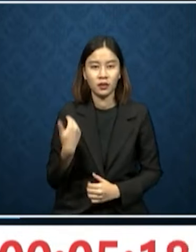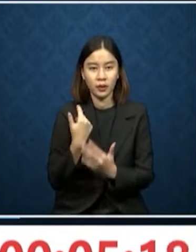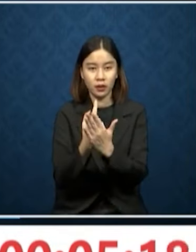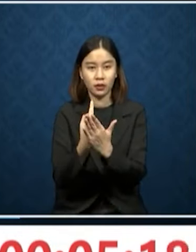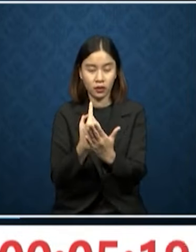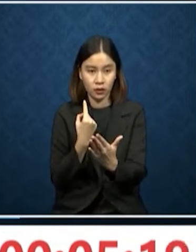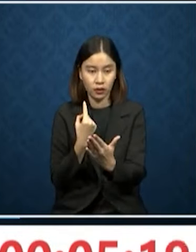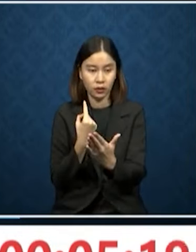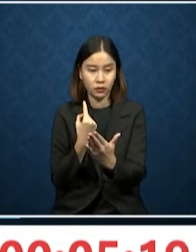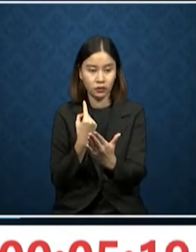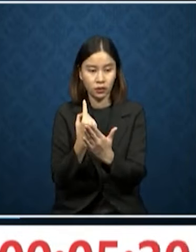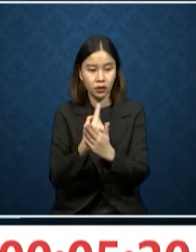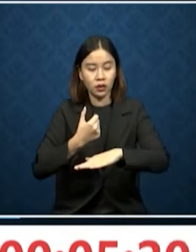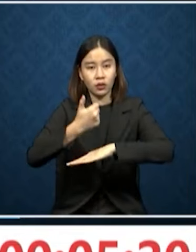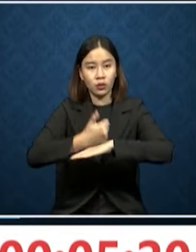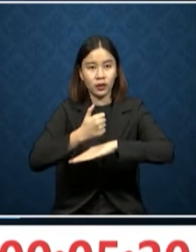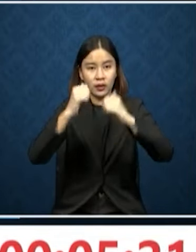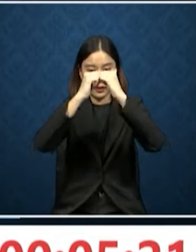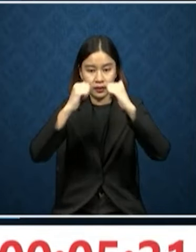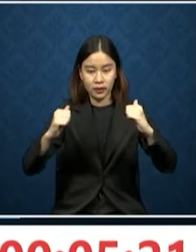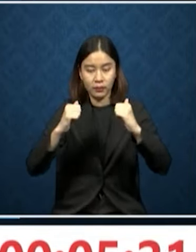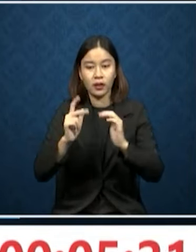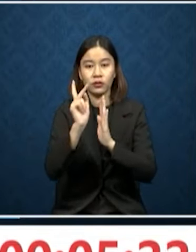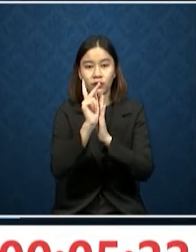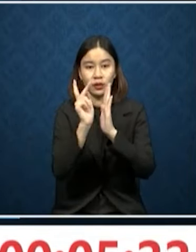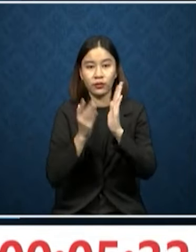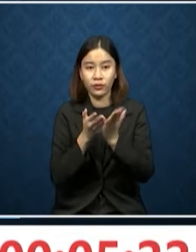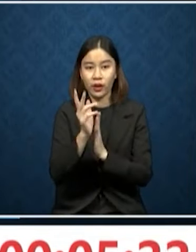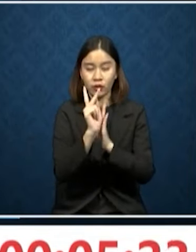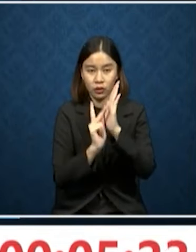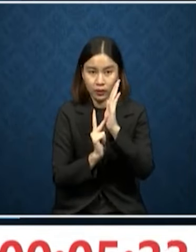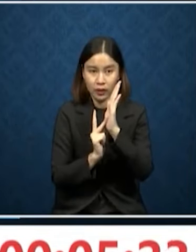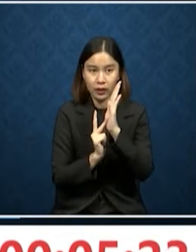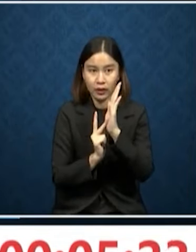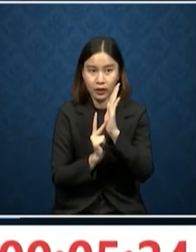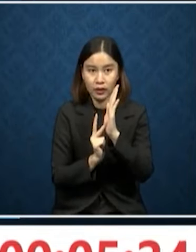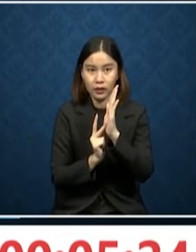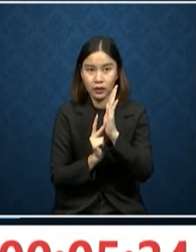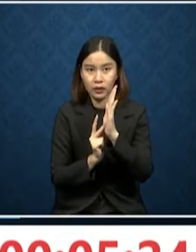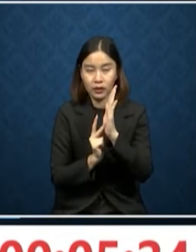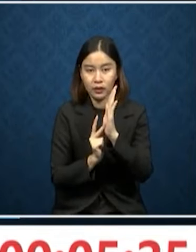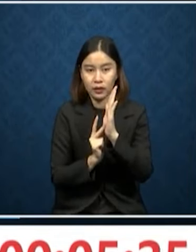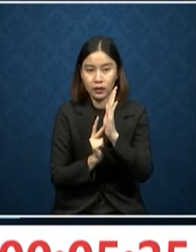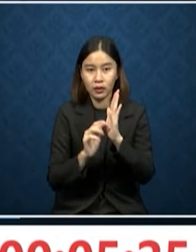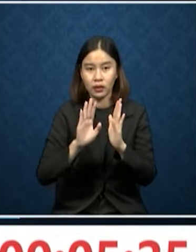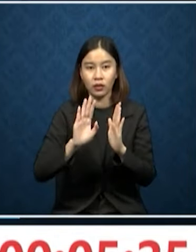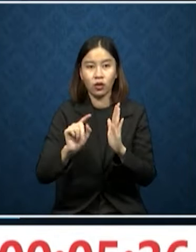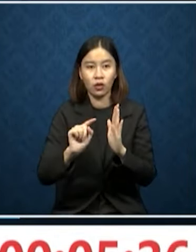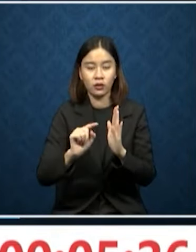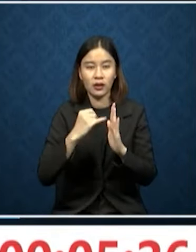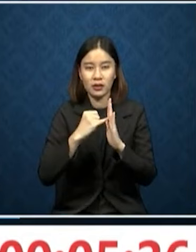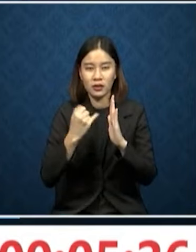แทนของผู้อำนวยการสำนักนิติการและทีมงานของจังหวัดของ